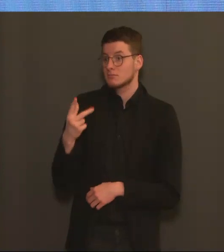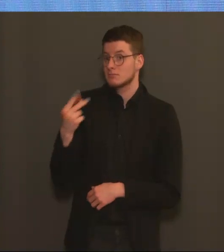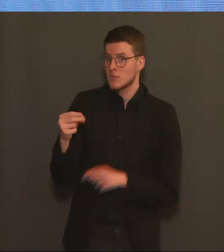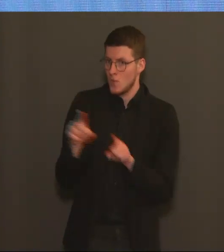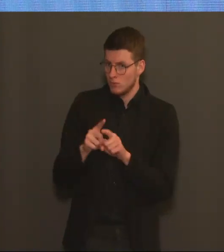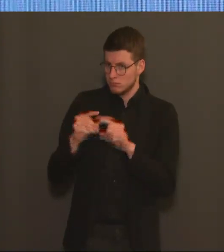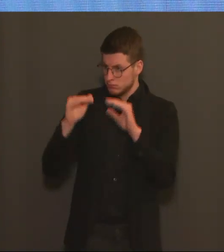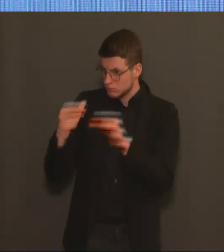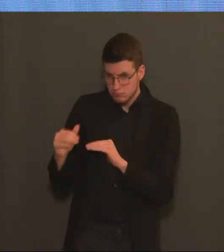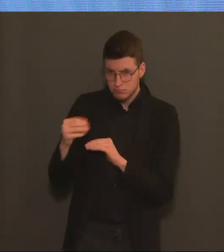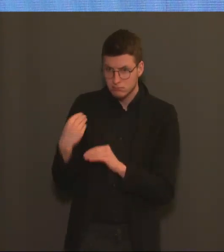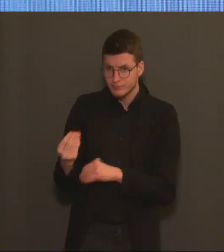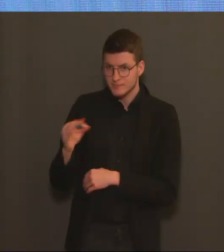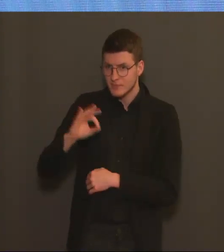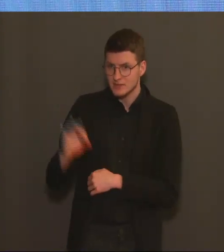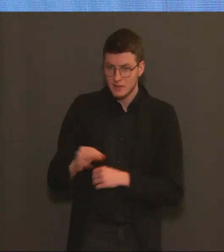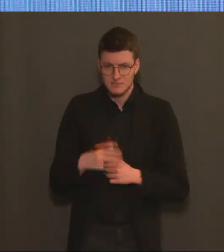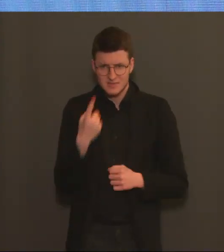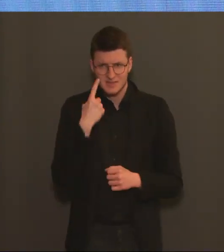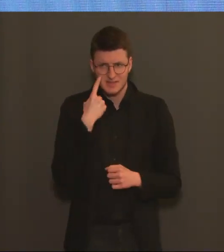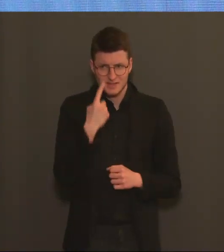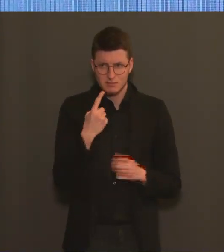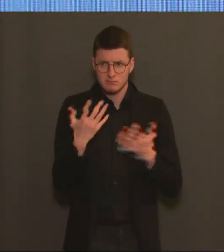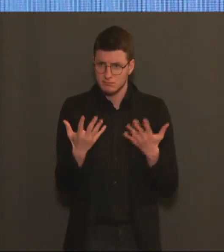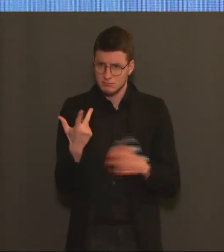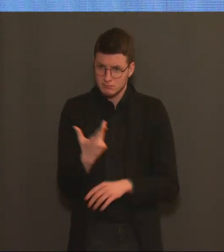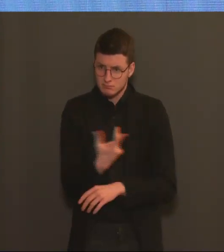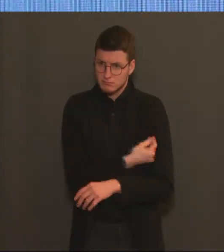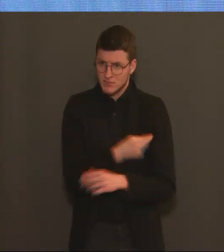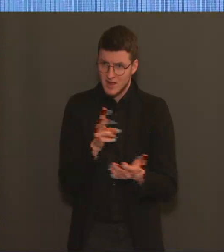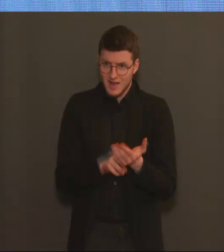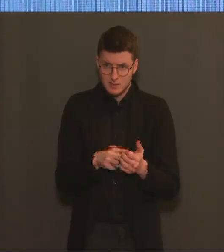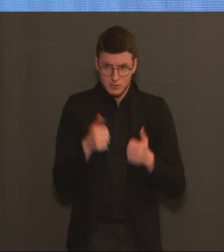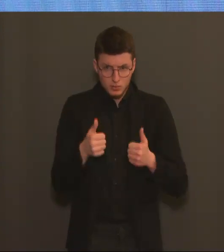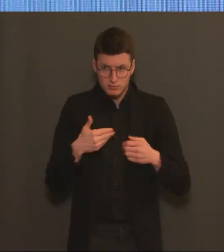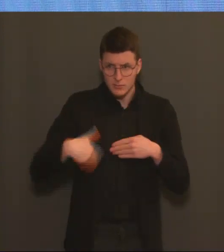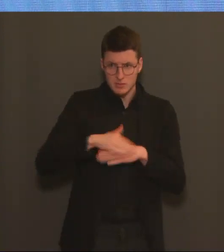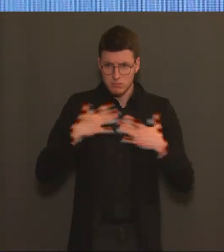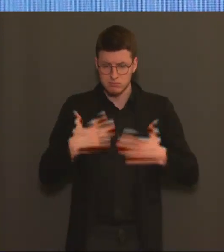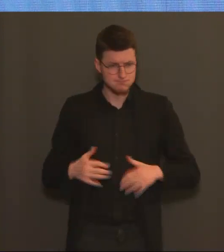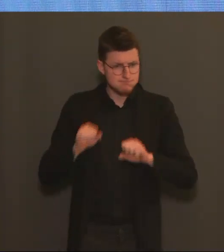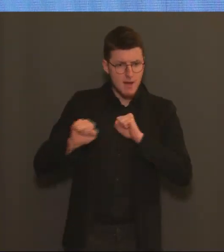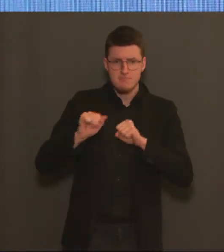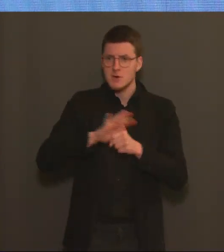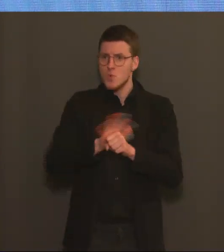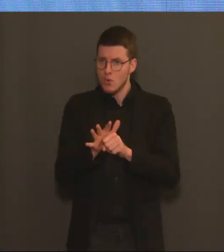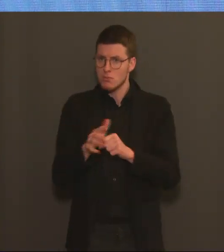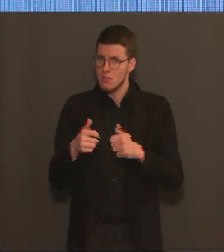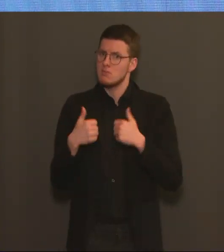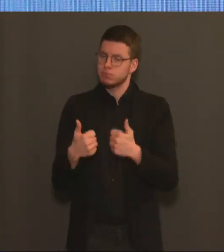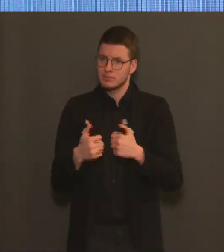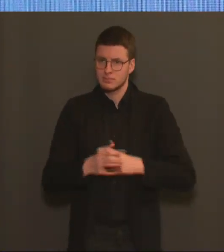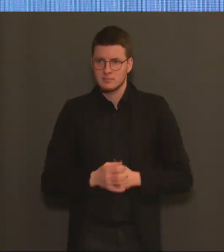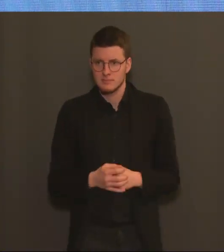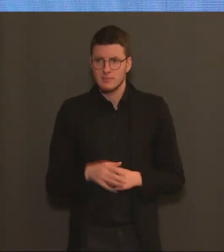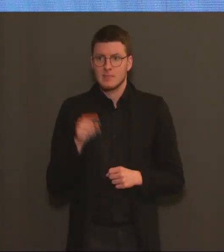Dit bevestigt de zeer hoge doeltreffendheid van de vaccins. Dit was reeds